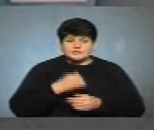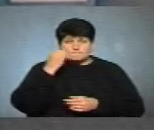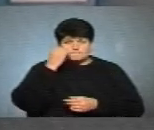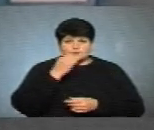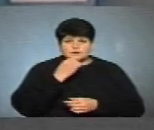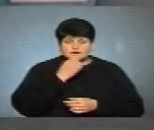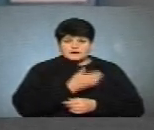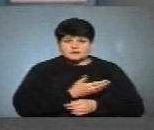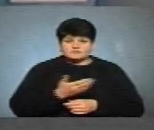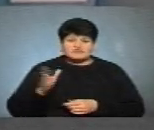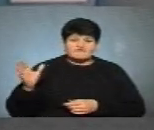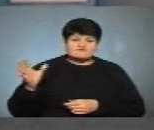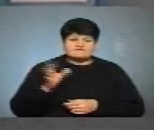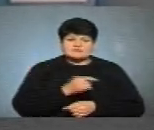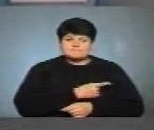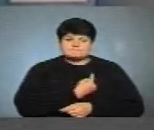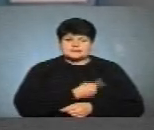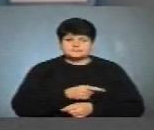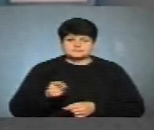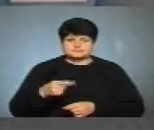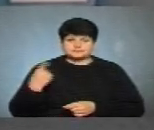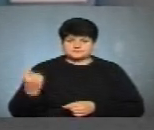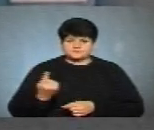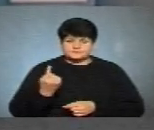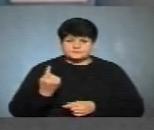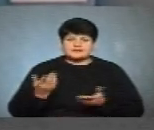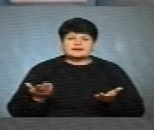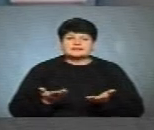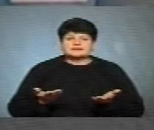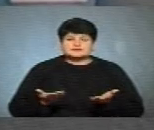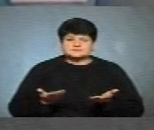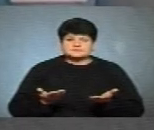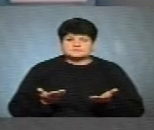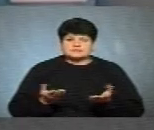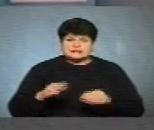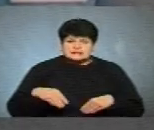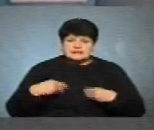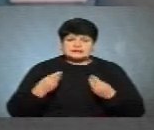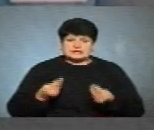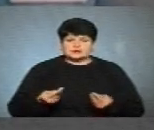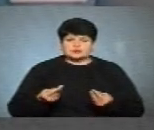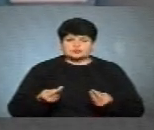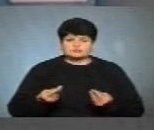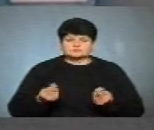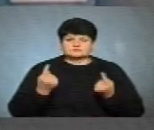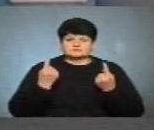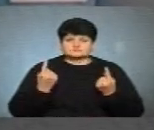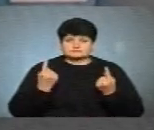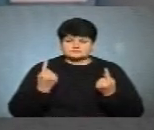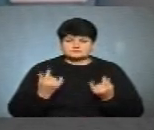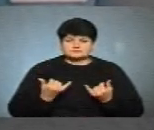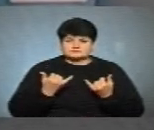подякувати всім медикам Тернопільщини, які надають непосильно для